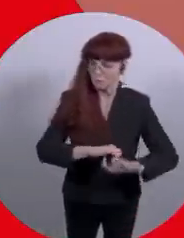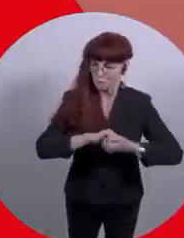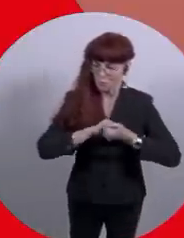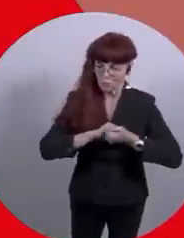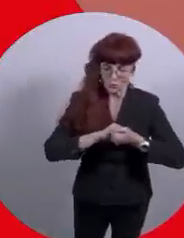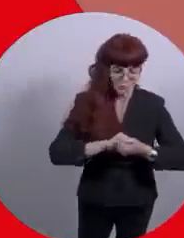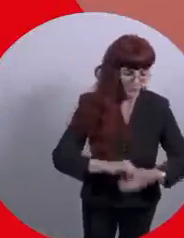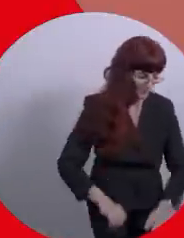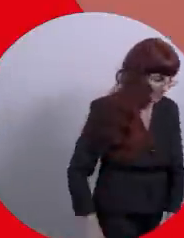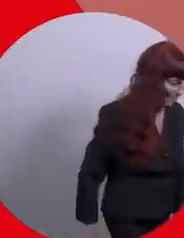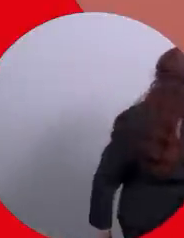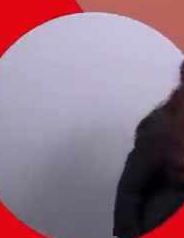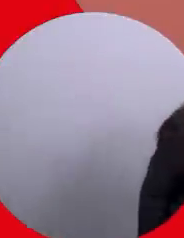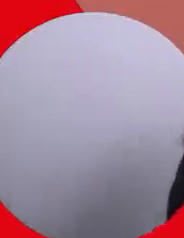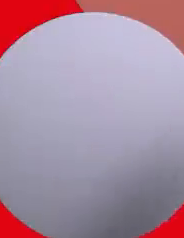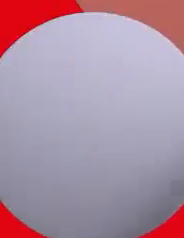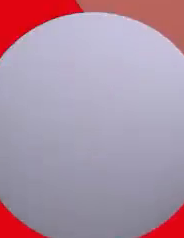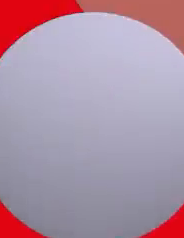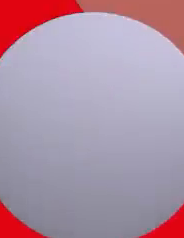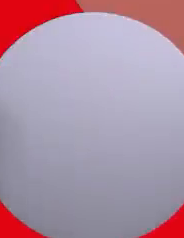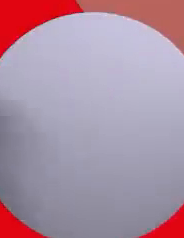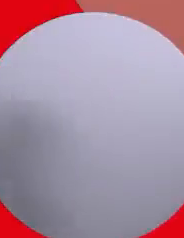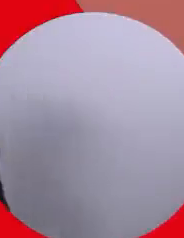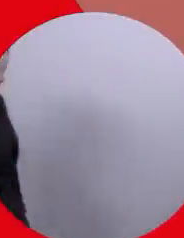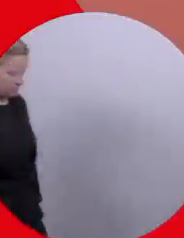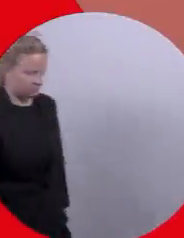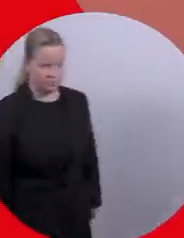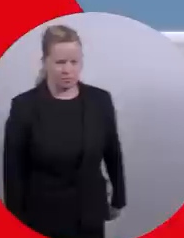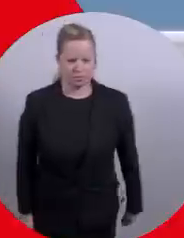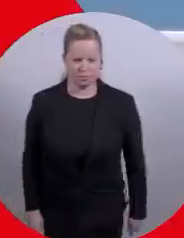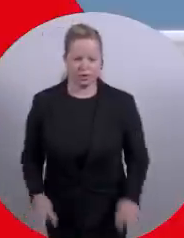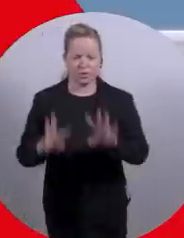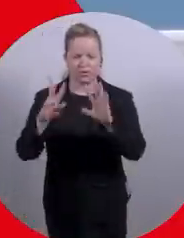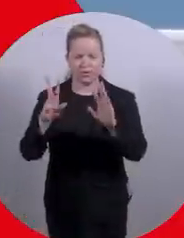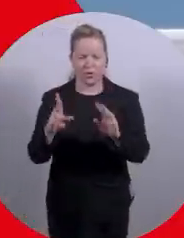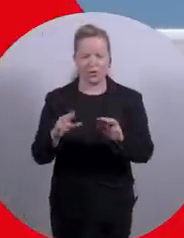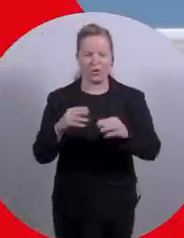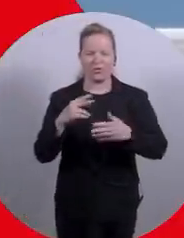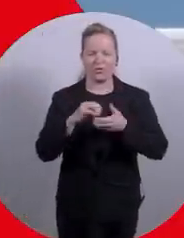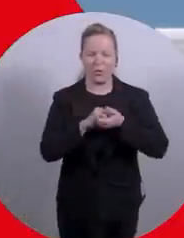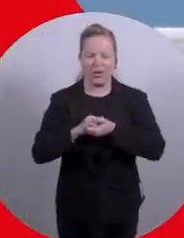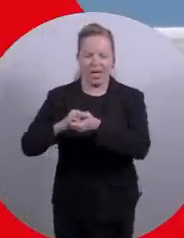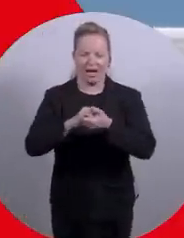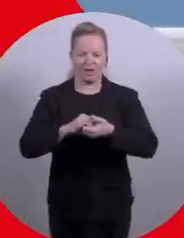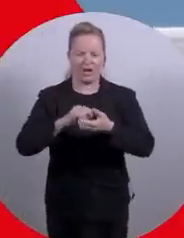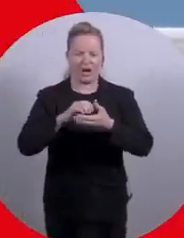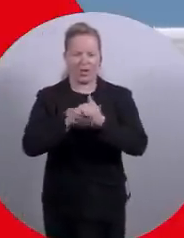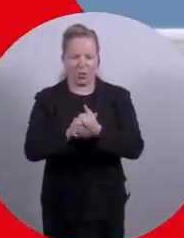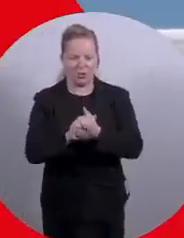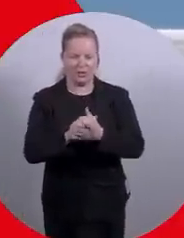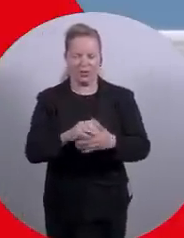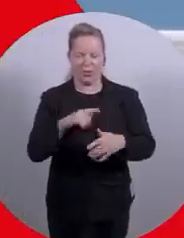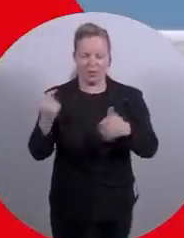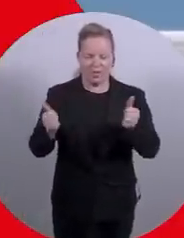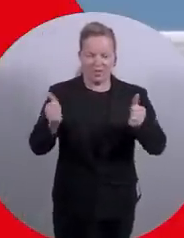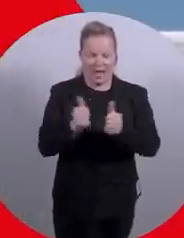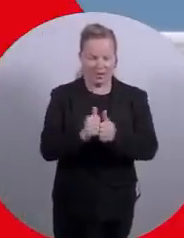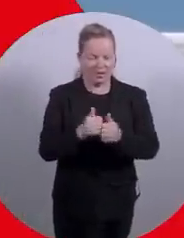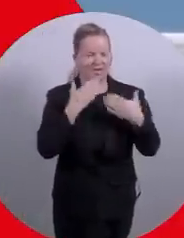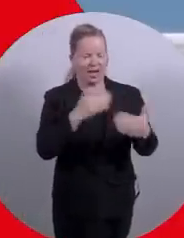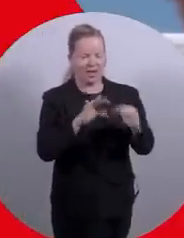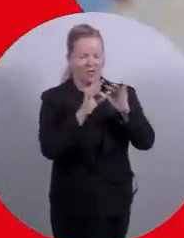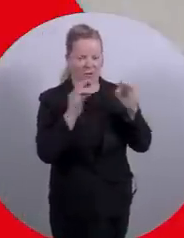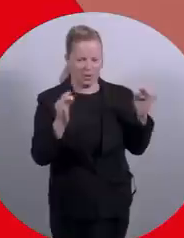es ist schön die solidarischen genossen an unserer Seite zu wissen und dass du das auch in einer Wortmeldung so formuliert hast